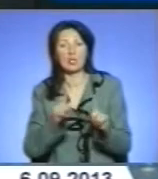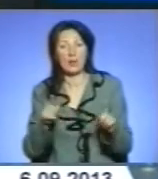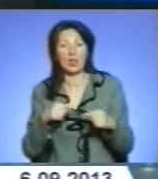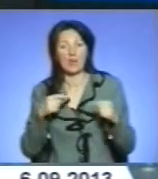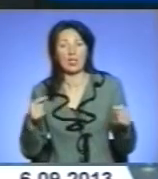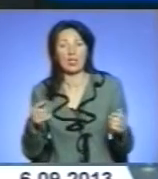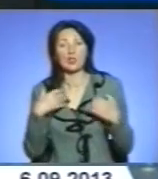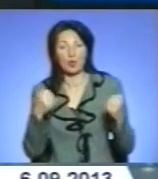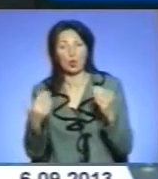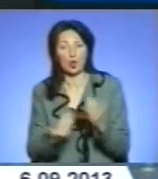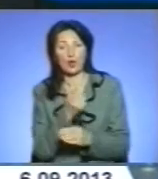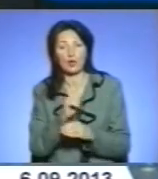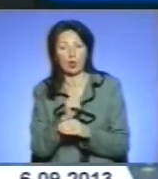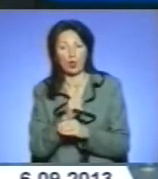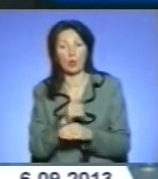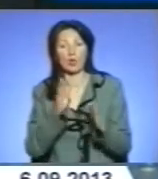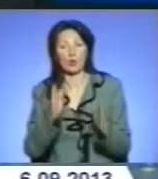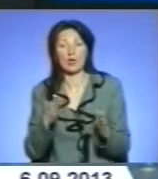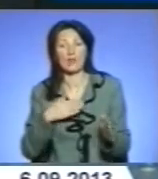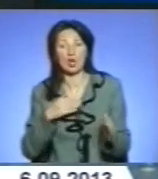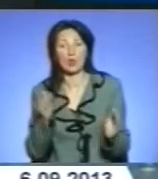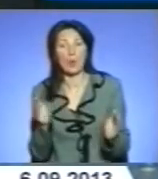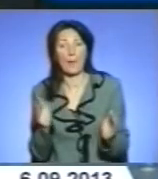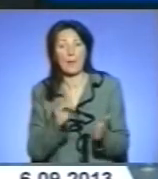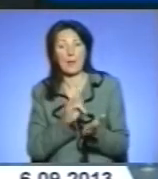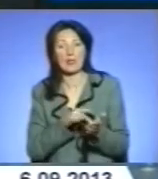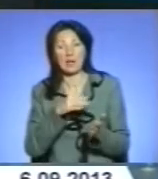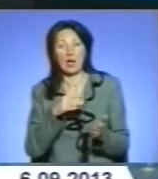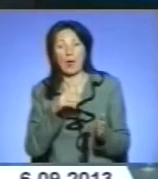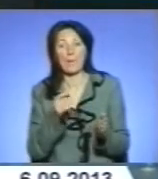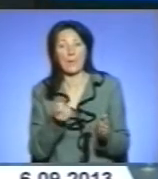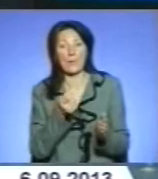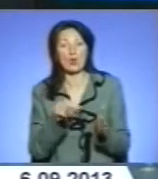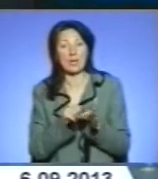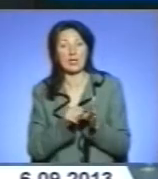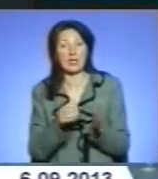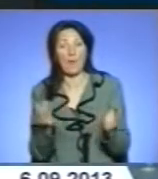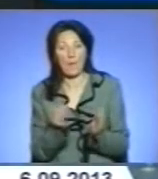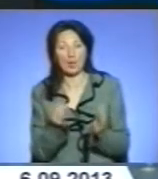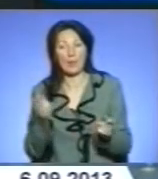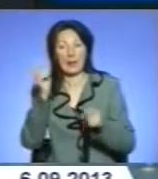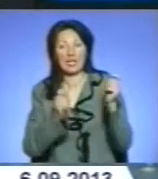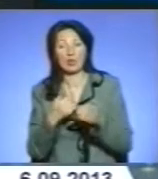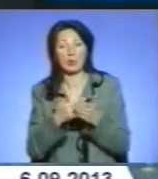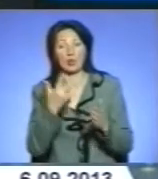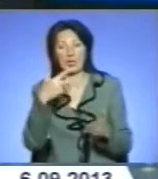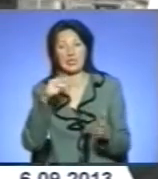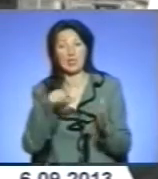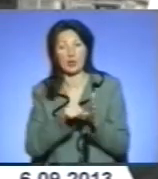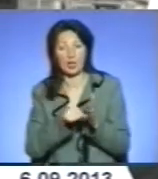шанувальників небагато, все буде на вищому рівні. Зберуться близько 30 учасників з усіх куточків України. Детальніше –